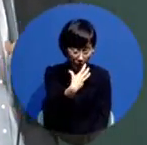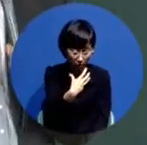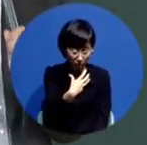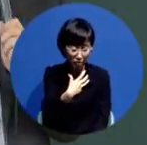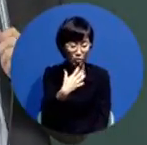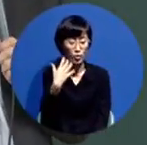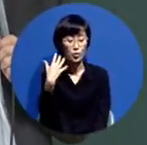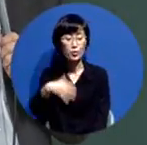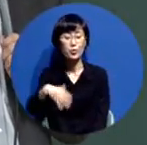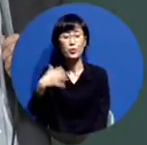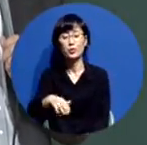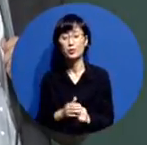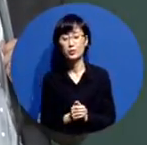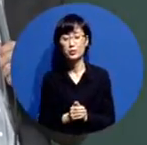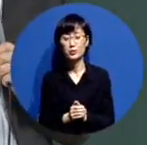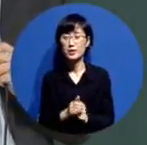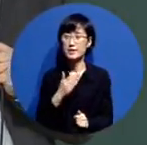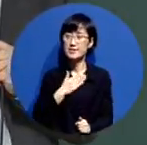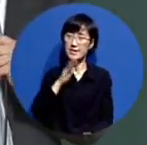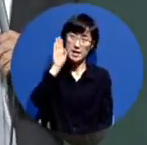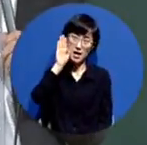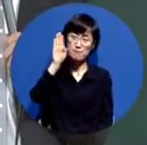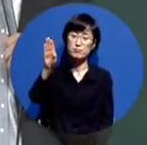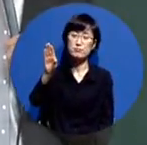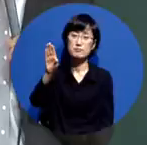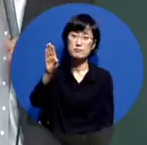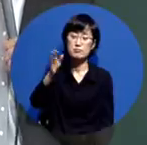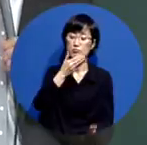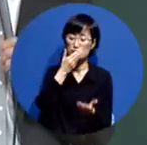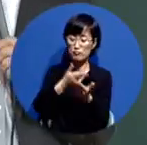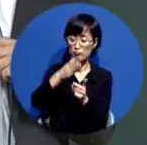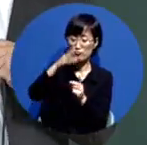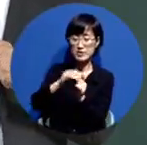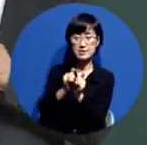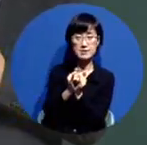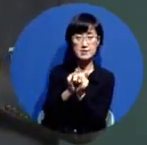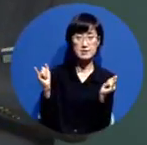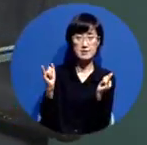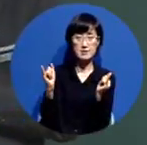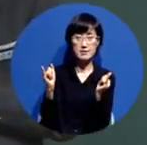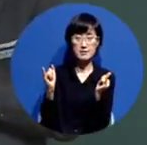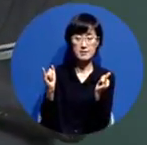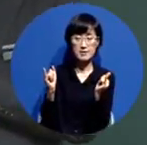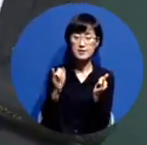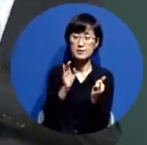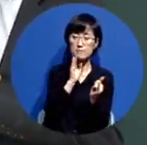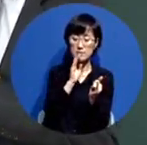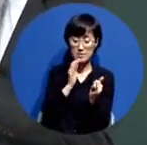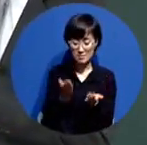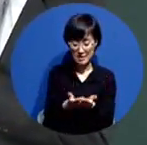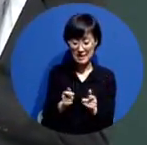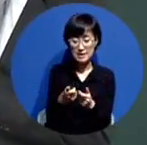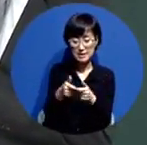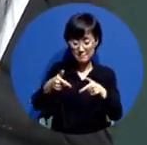我真的想成为这个属灵的顶峰，被神使用，我要受训。 제가 앞으로 중직자로서 가질 수 있는 그릇을 준비할 수 있도록 훈련 받고 싶습니다.